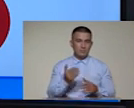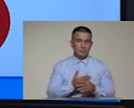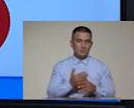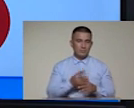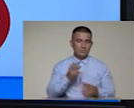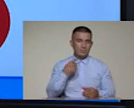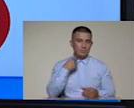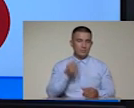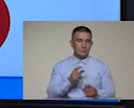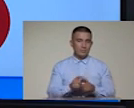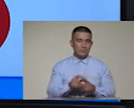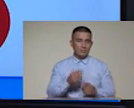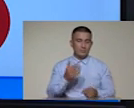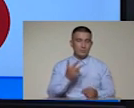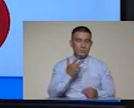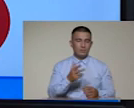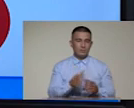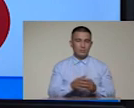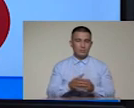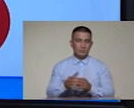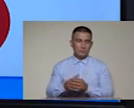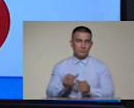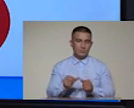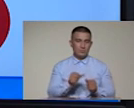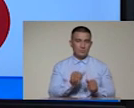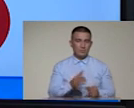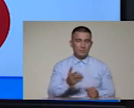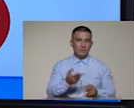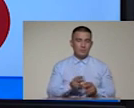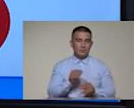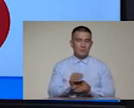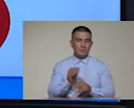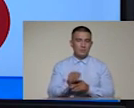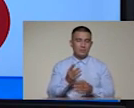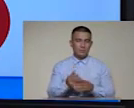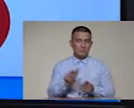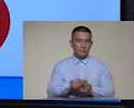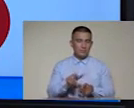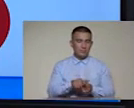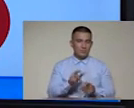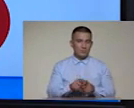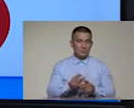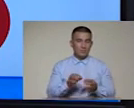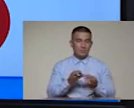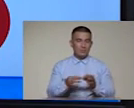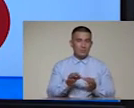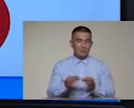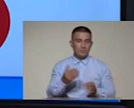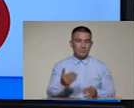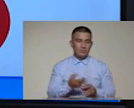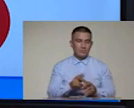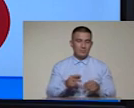so'zlar 3 ta turga bo'linadi. Ya'ni ko'makchi, yuklama, bog'lovchi